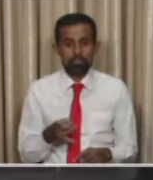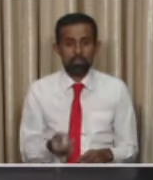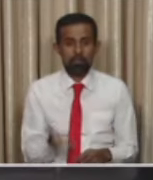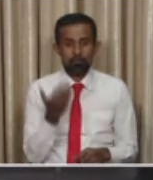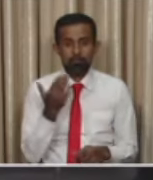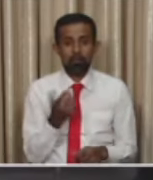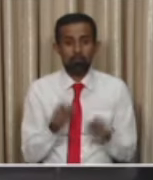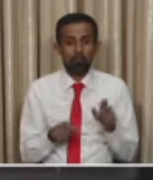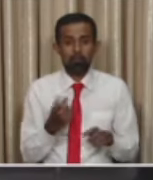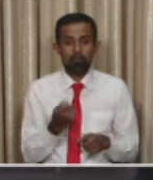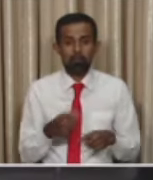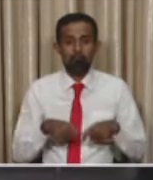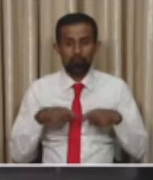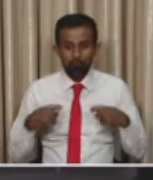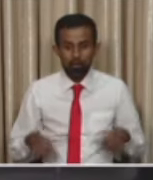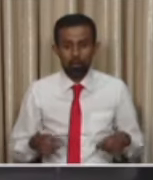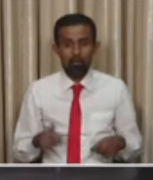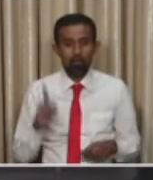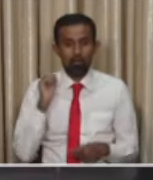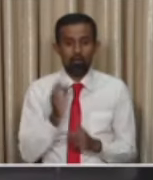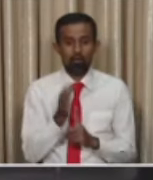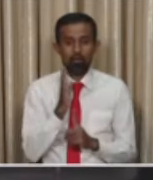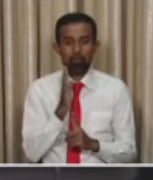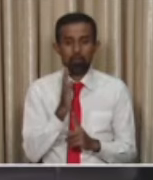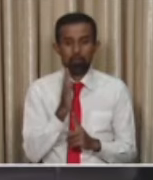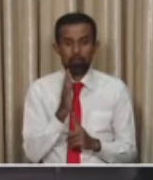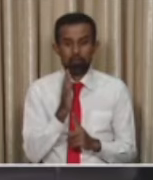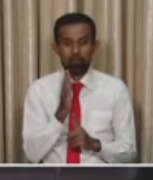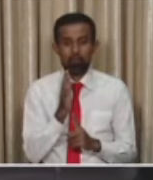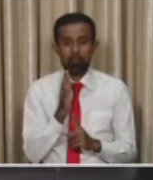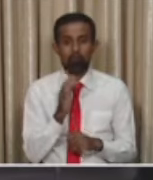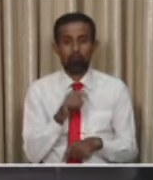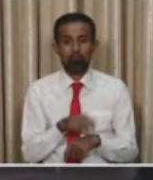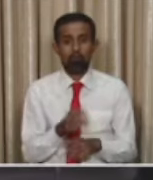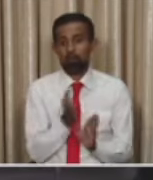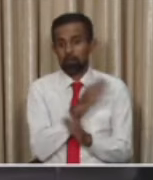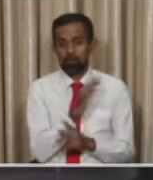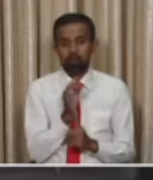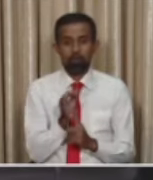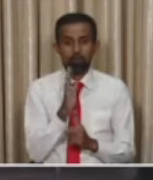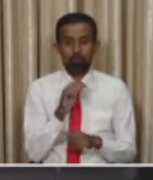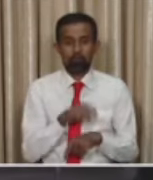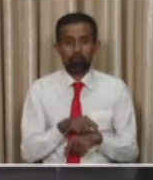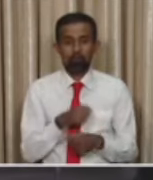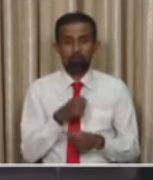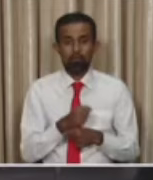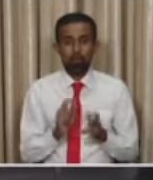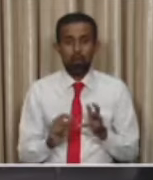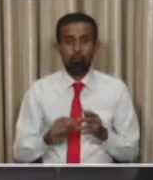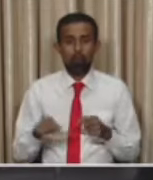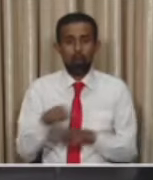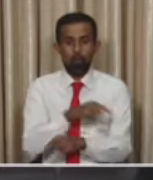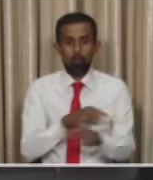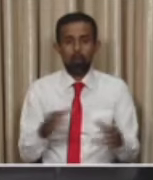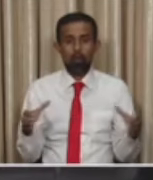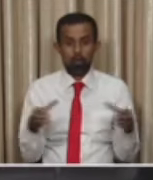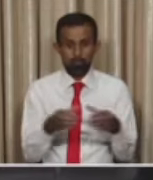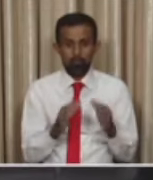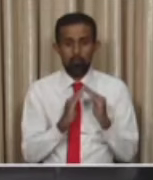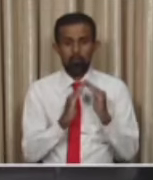සල්ලි වීදම් කරේ. ඒතොර ඒකට එදා ජනාධිපතිවරයා ඉන්නකොට ගරු එමෙතුමනි, එදා ජනාධිපතිවරයා ඉන්නකොට රාජ්‍ය ආයතන ටික ඔක්කොම ගු අපි එන්නම් මේ